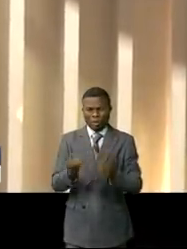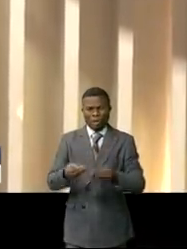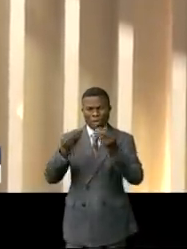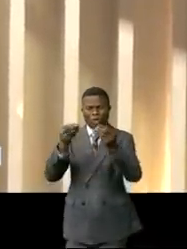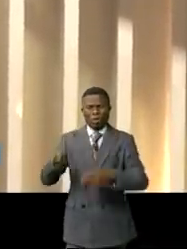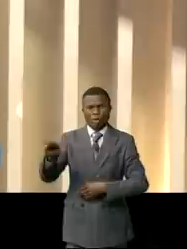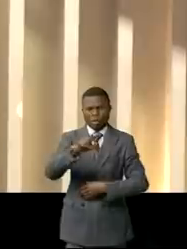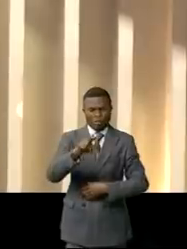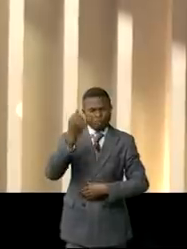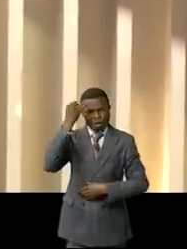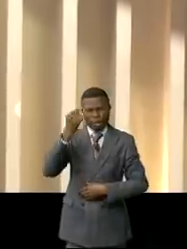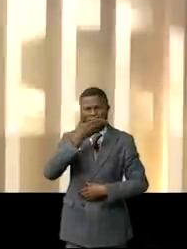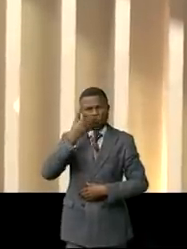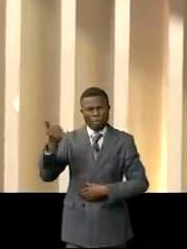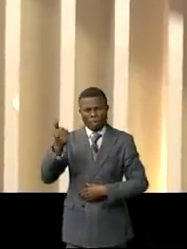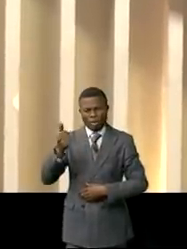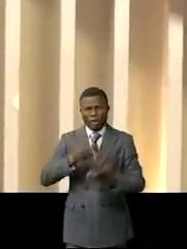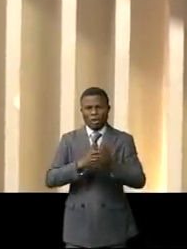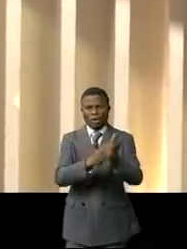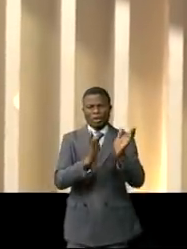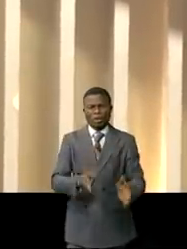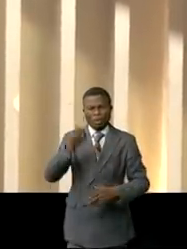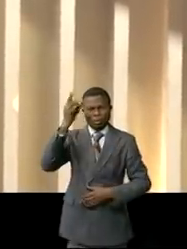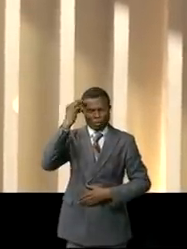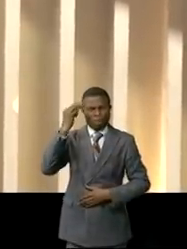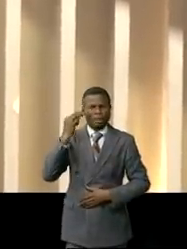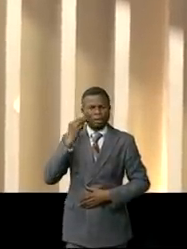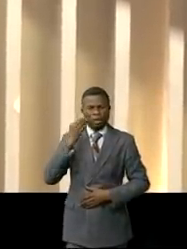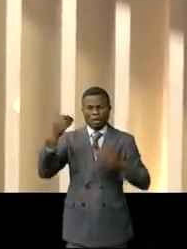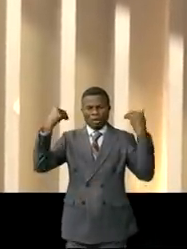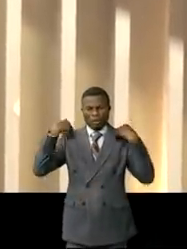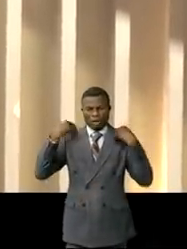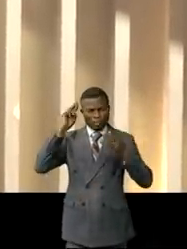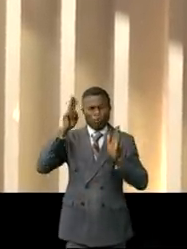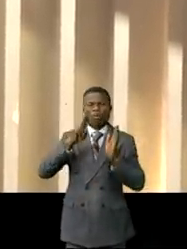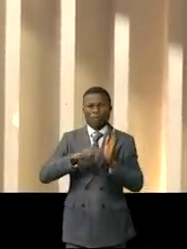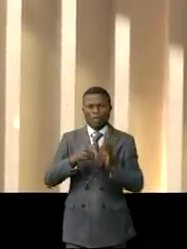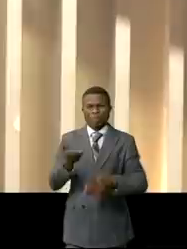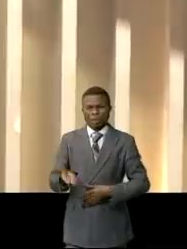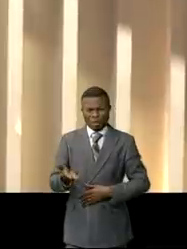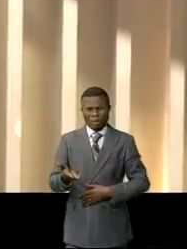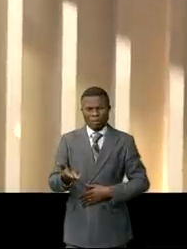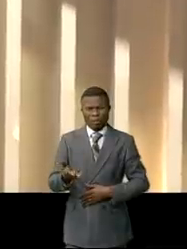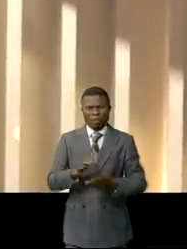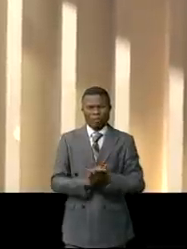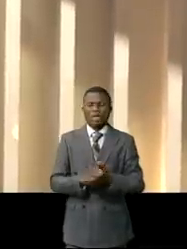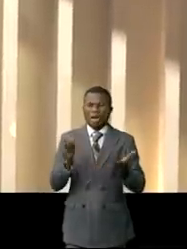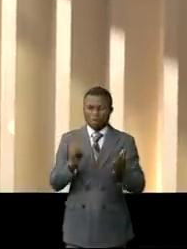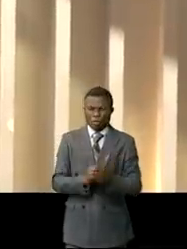aux directives et au leadership du Premier ministre, chef du gouvernement. En